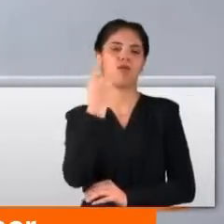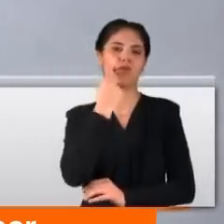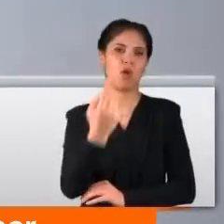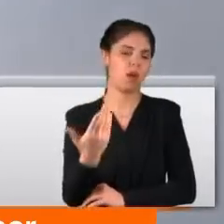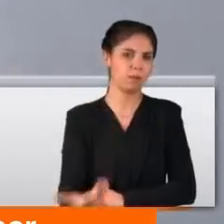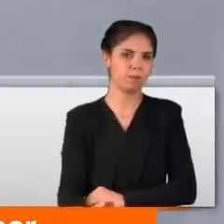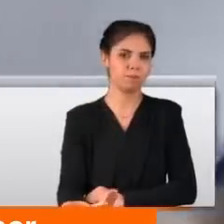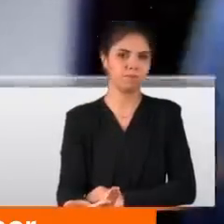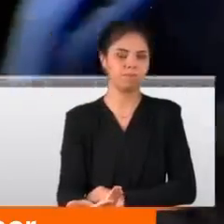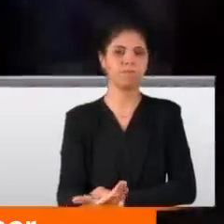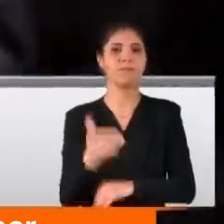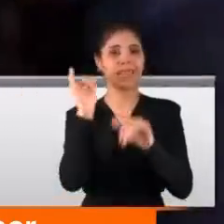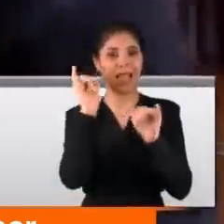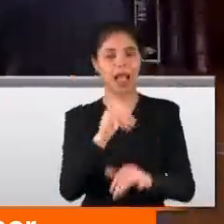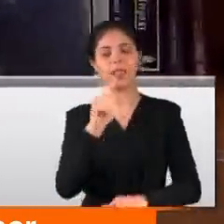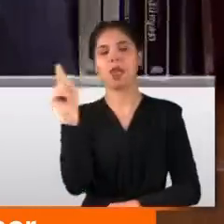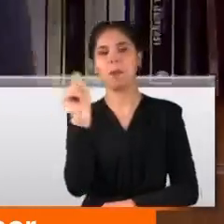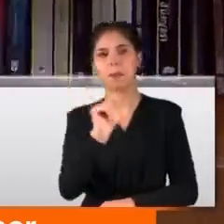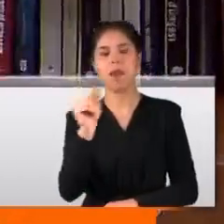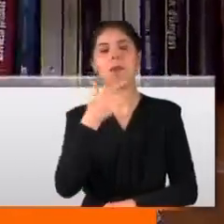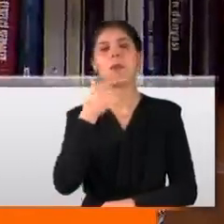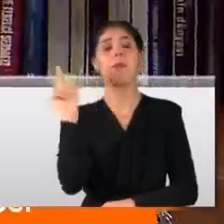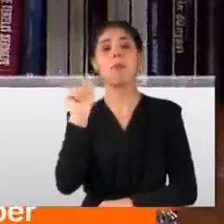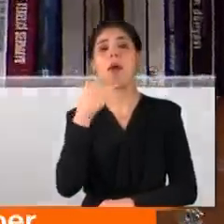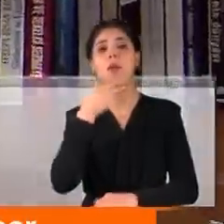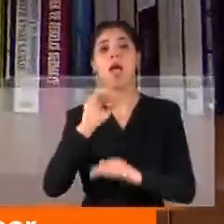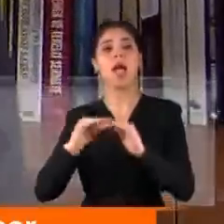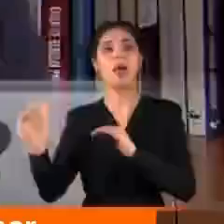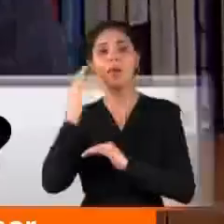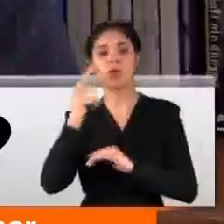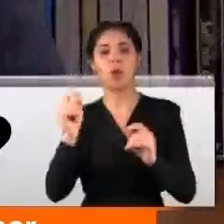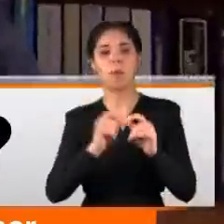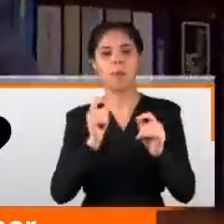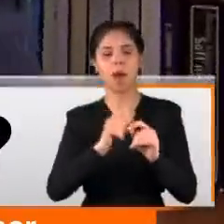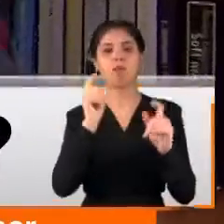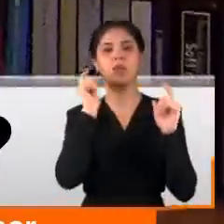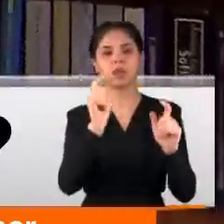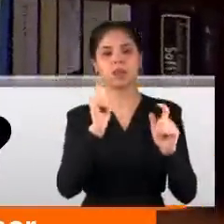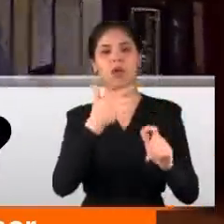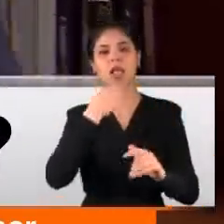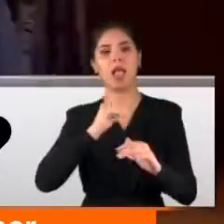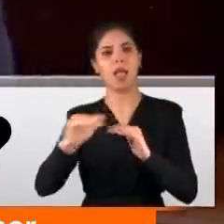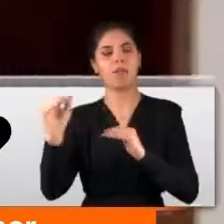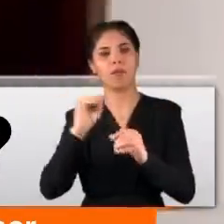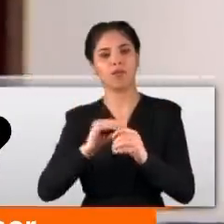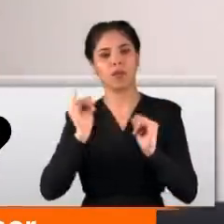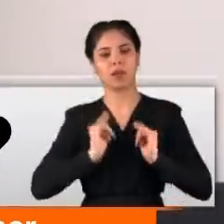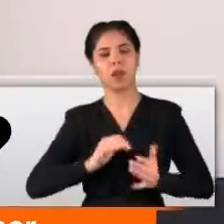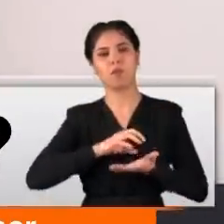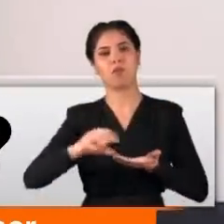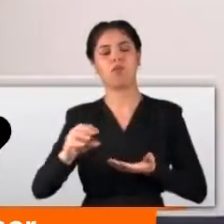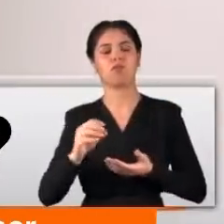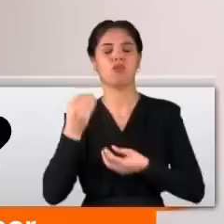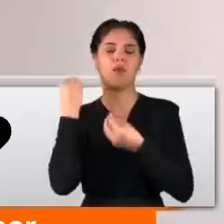%17,5 olacak. Tıpkı memur ve memur emeklisinde olduğu gibi Bağkur ve SSK emeklileri için de bir refah payı